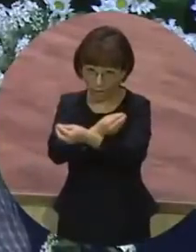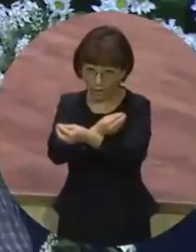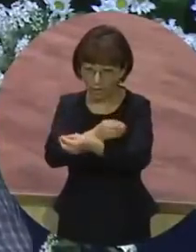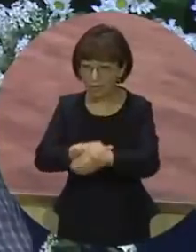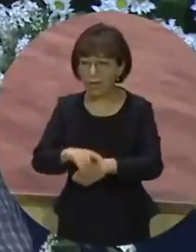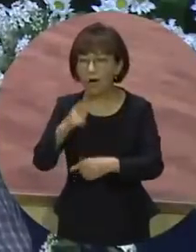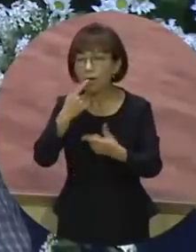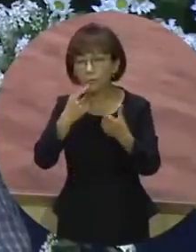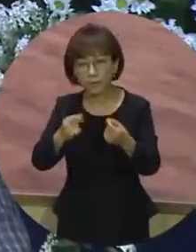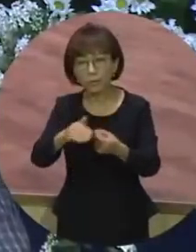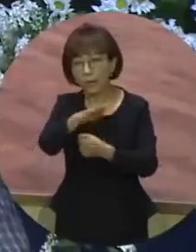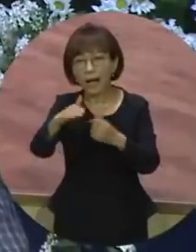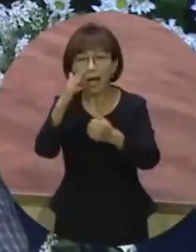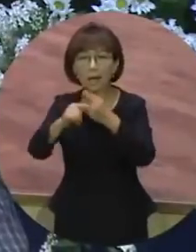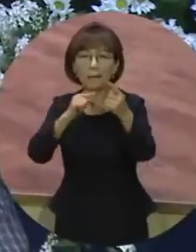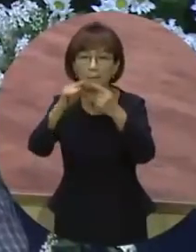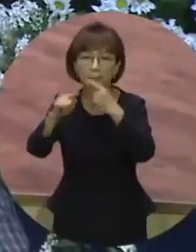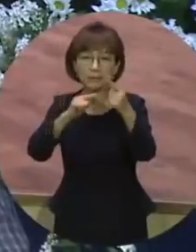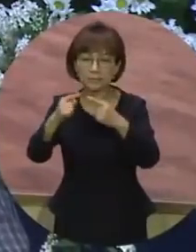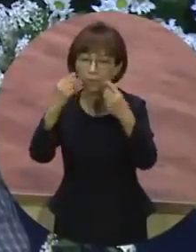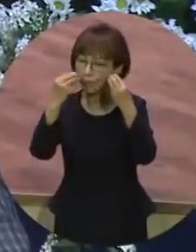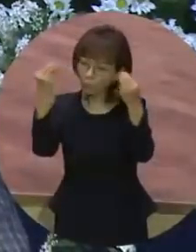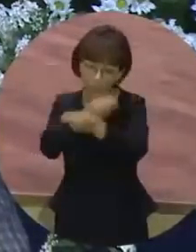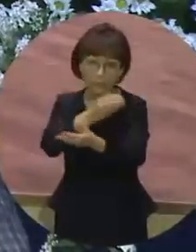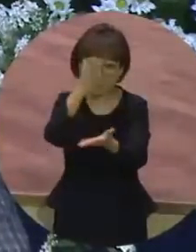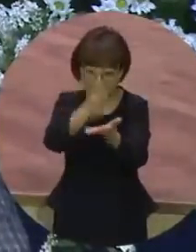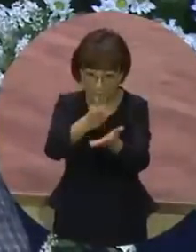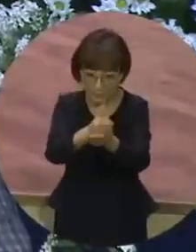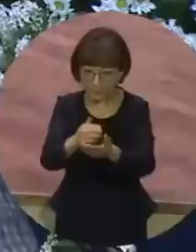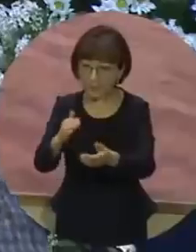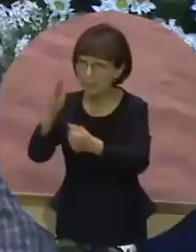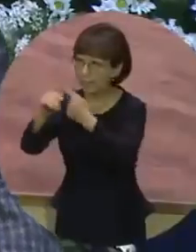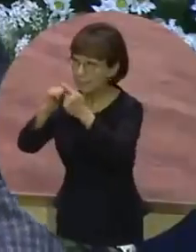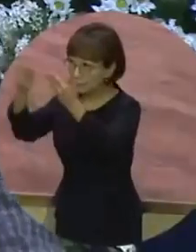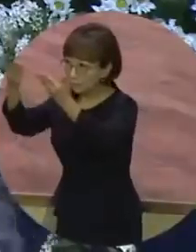바랍니다. 자기 중심으로, 내 지식으로.